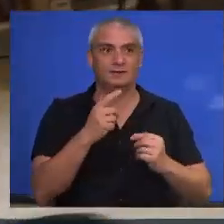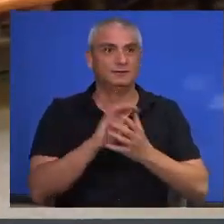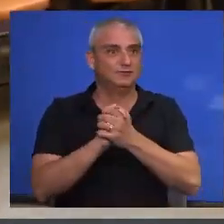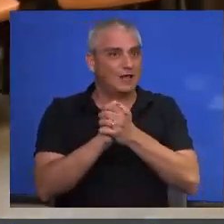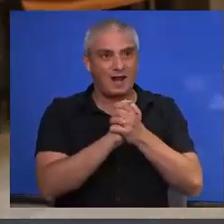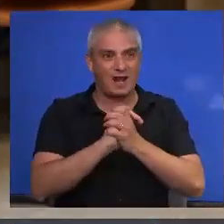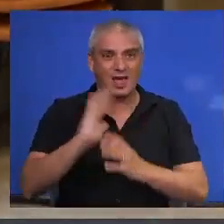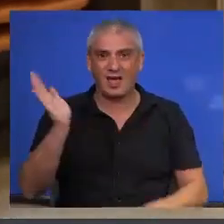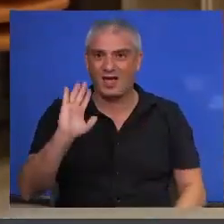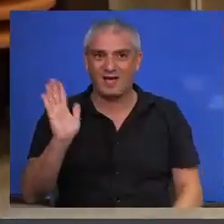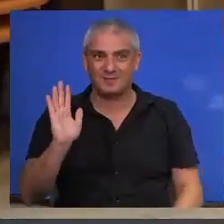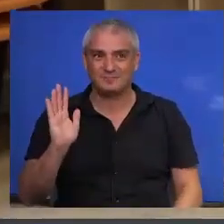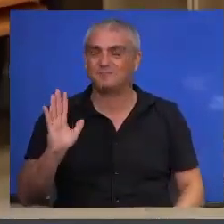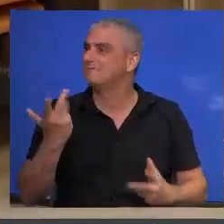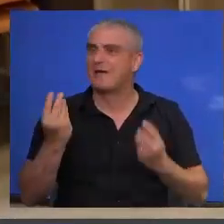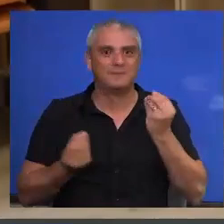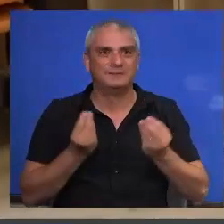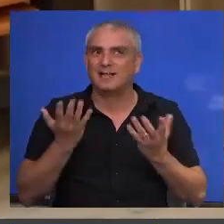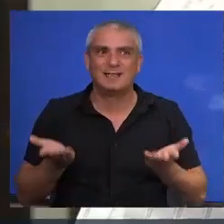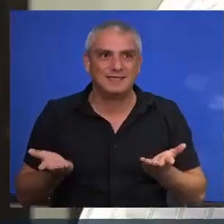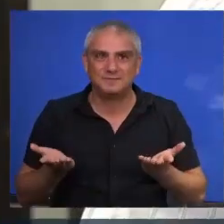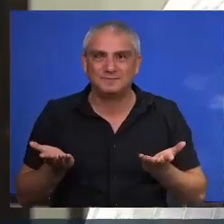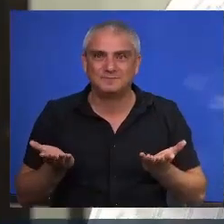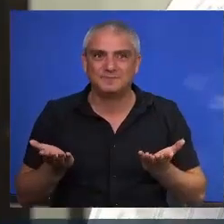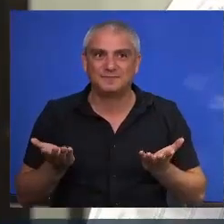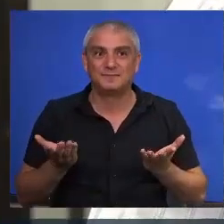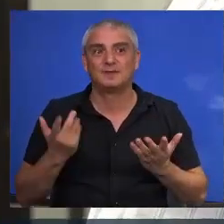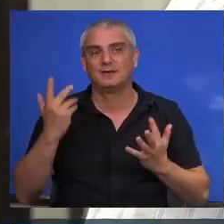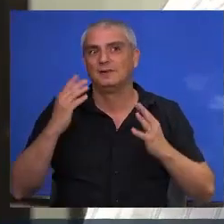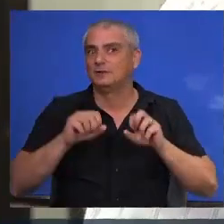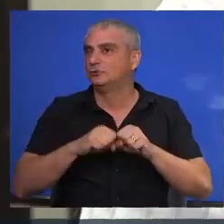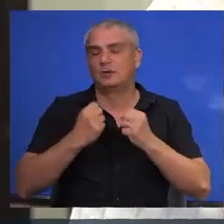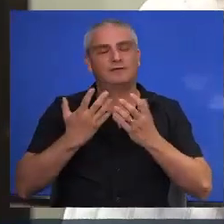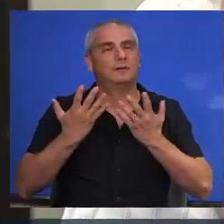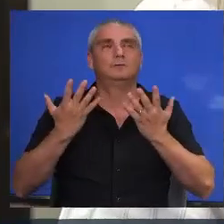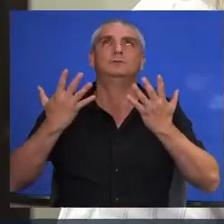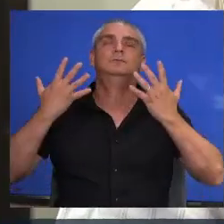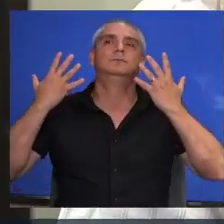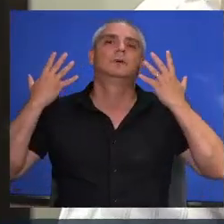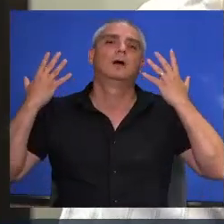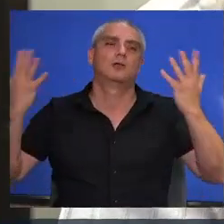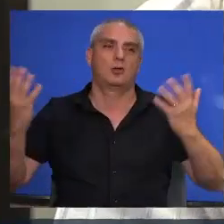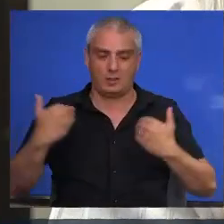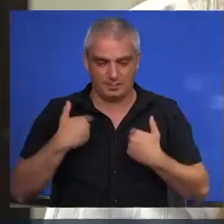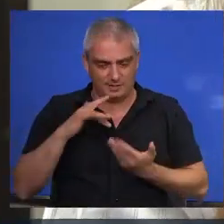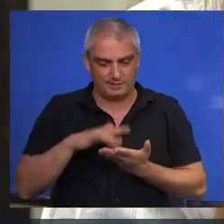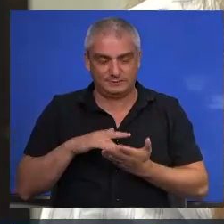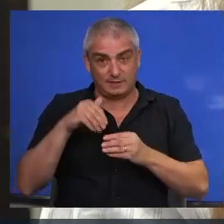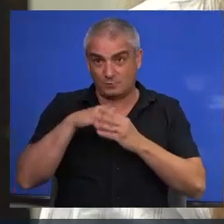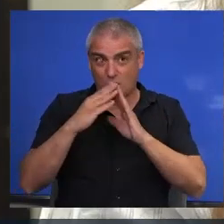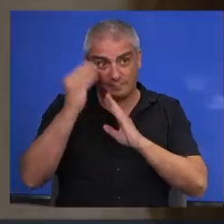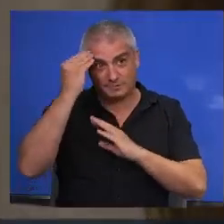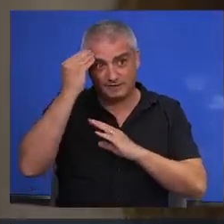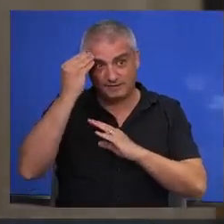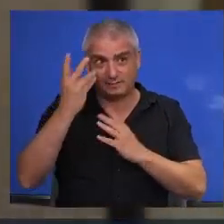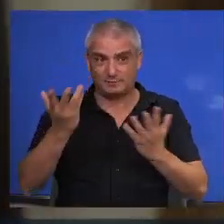שלום. אז מה משחקים פה? המימדים של השבר הם אדירים. אני פה יושבת היום בבית ספר, ומה שבעצם